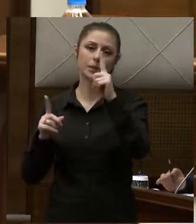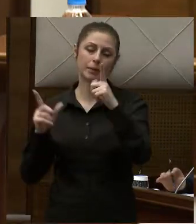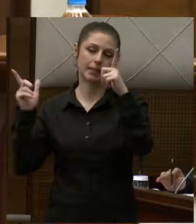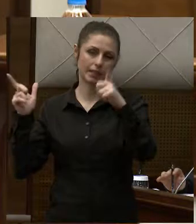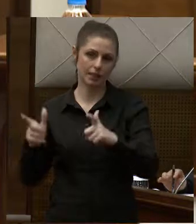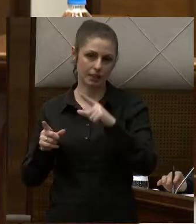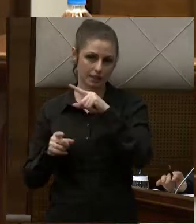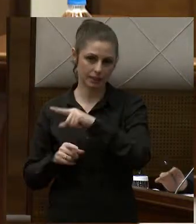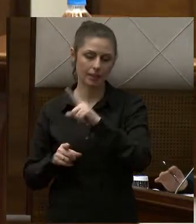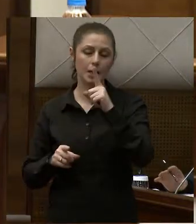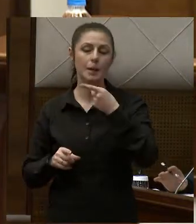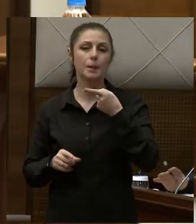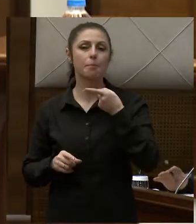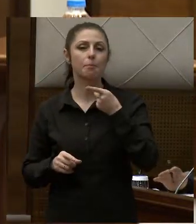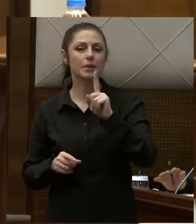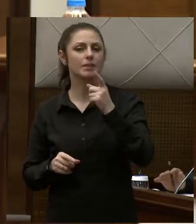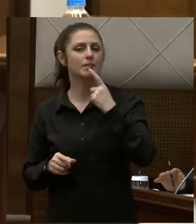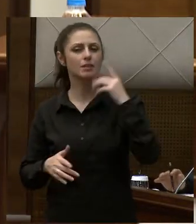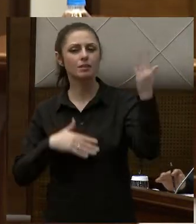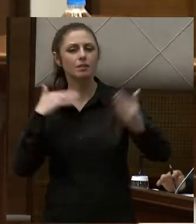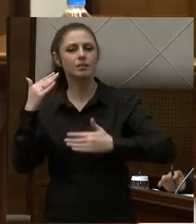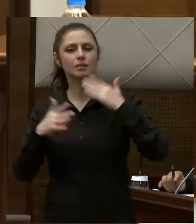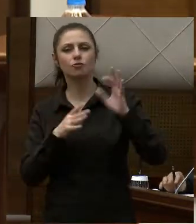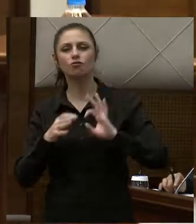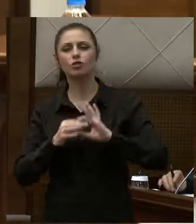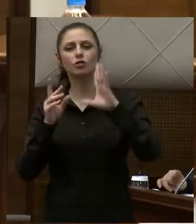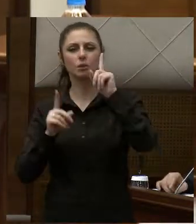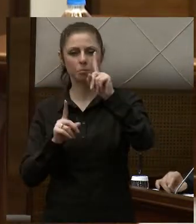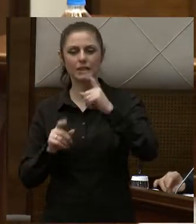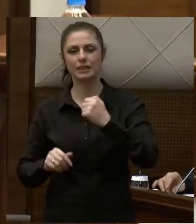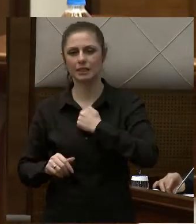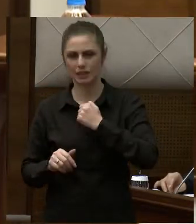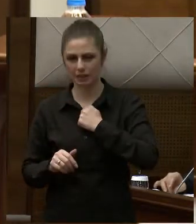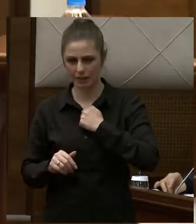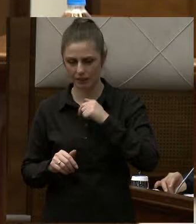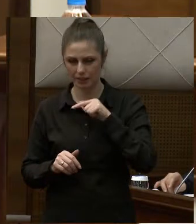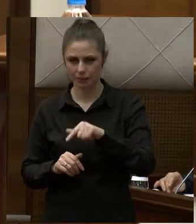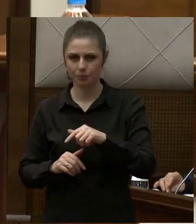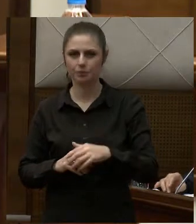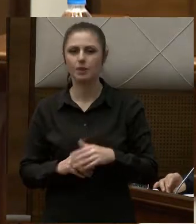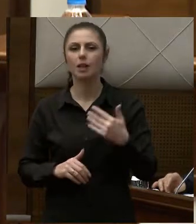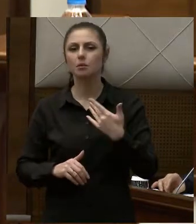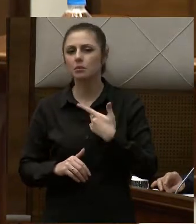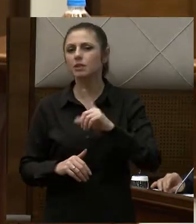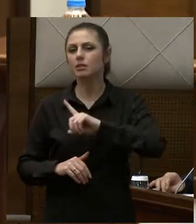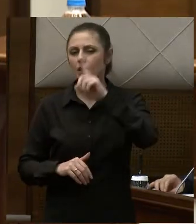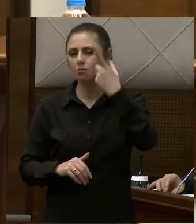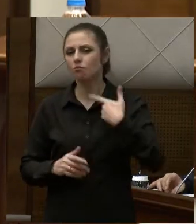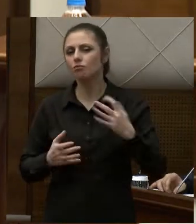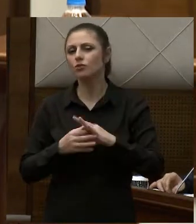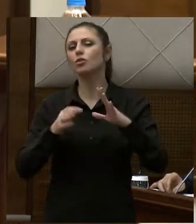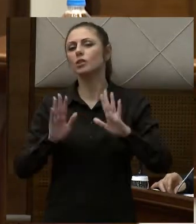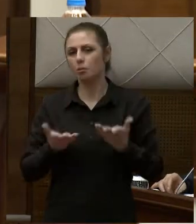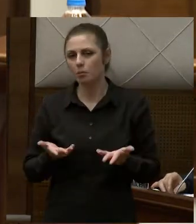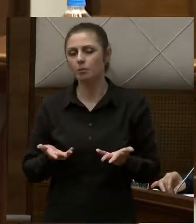Bin yıllardan beri çözülemeyen bir sıkıntı. Bunu tabii bizim tek başımıza çözecek durumda değiliz.